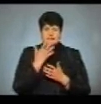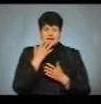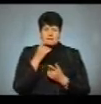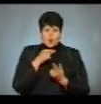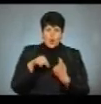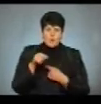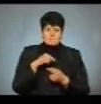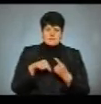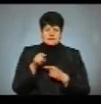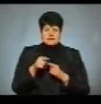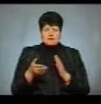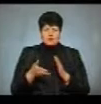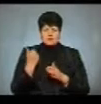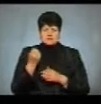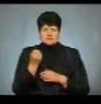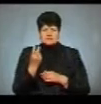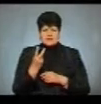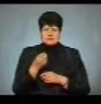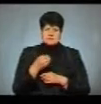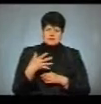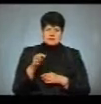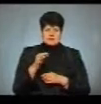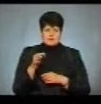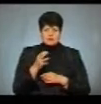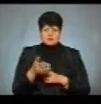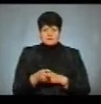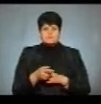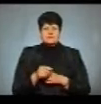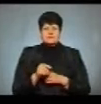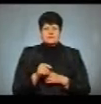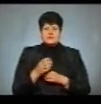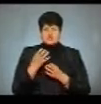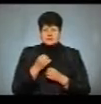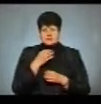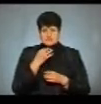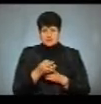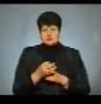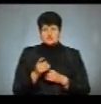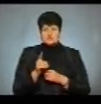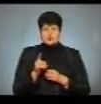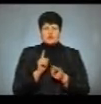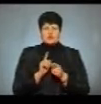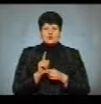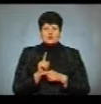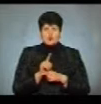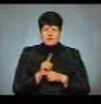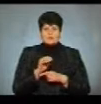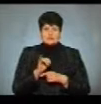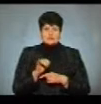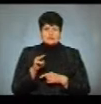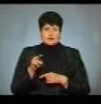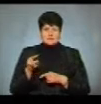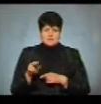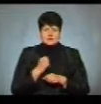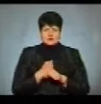на теплообміннику губиться 12-15 градусів. І щоб, ще скажу так попередньо, щоб нормально ІТП працювало, і